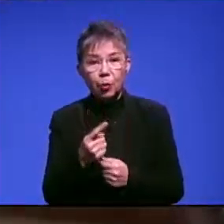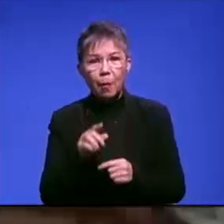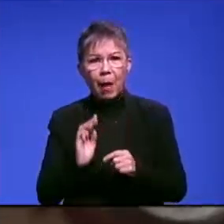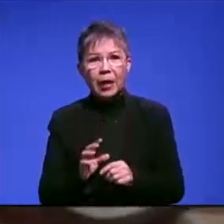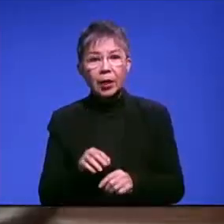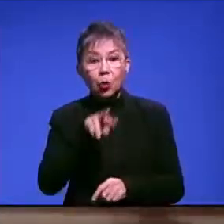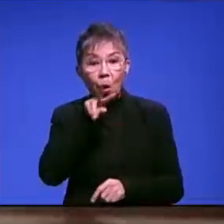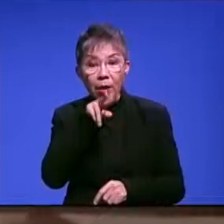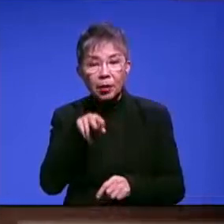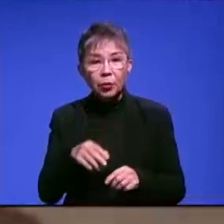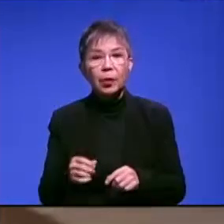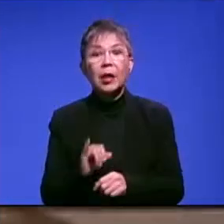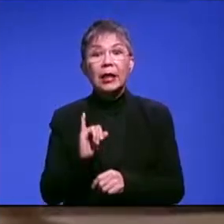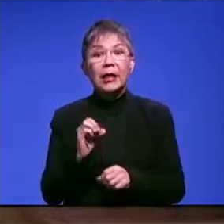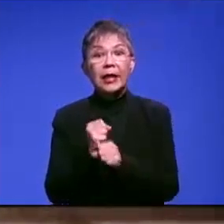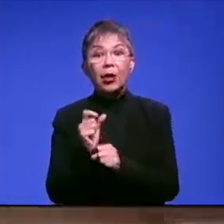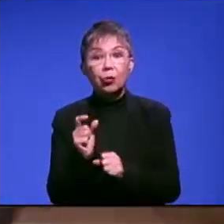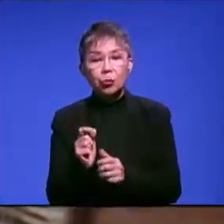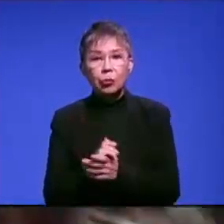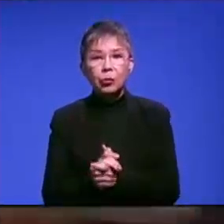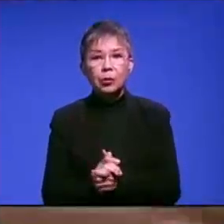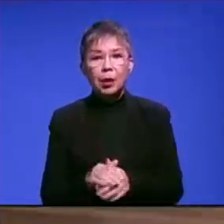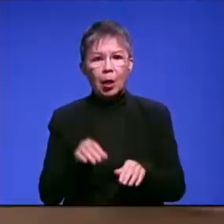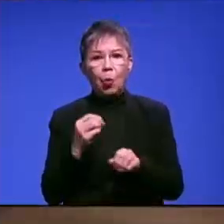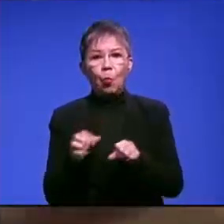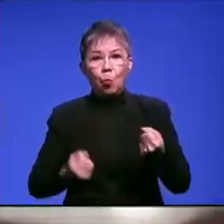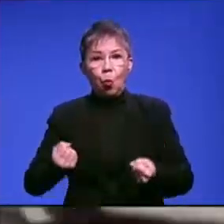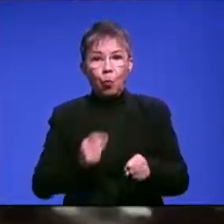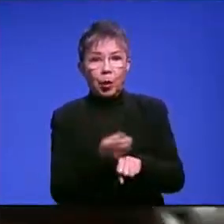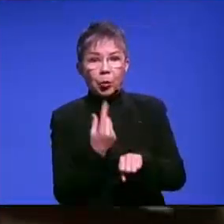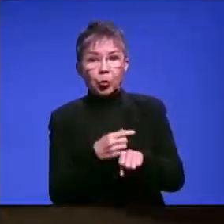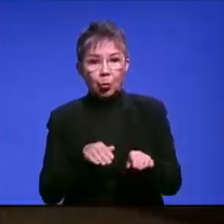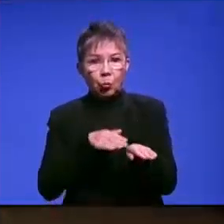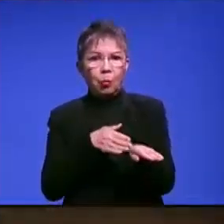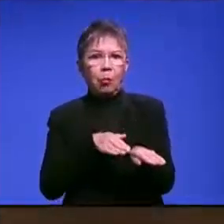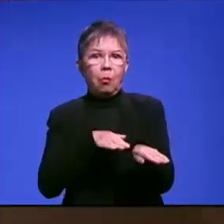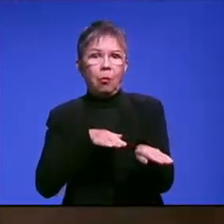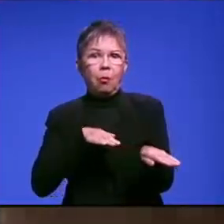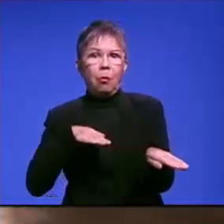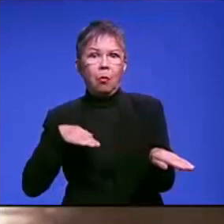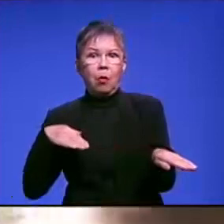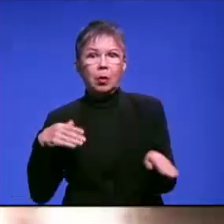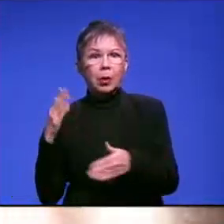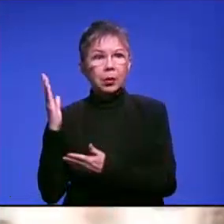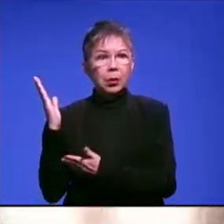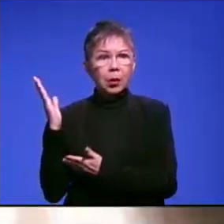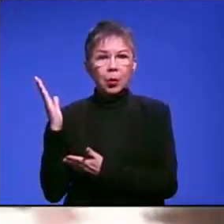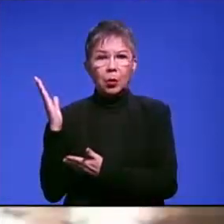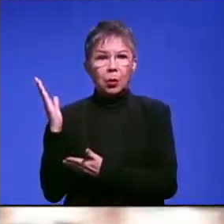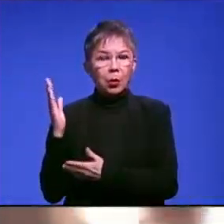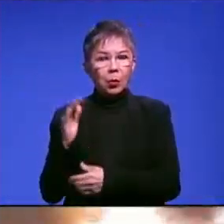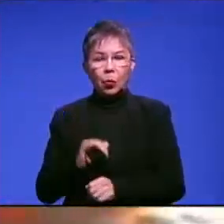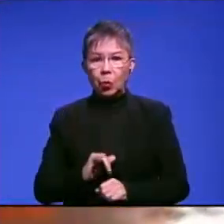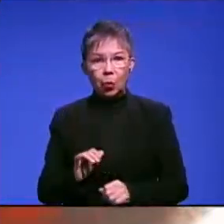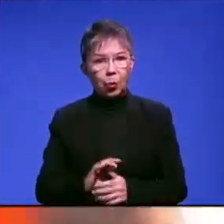yang mencari ruang perawatan intensif dan mengantre dengan ambulans. Sementara akun Andi Hairil juga menunjukkan penampakan yang tidak jauh